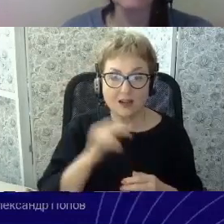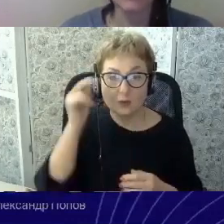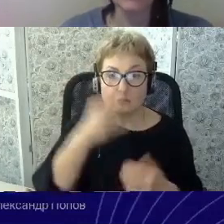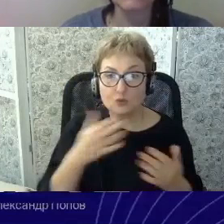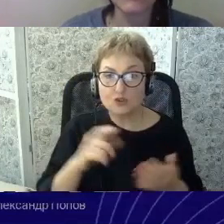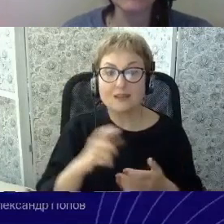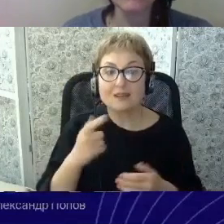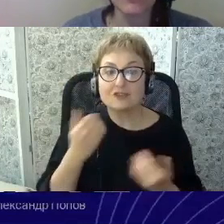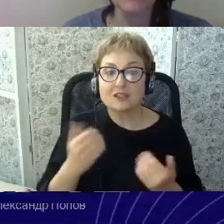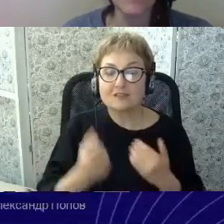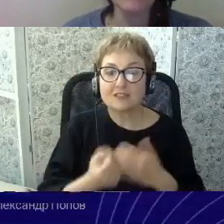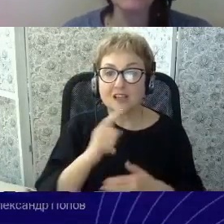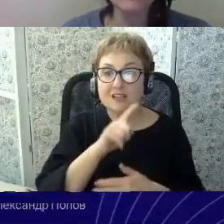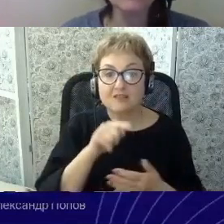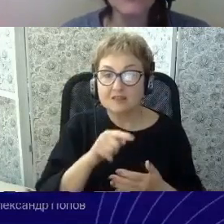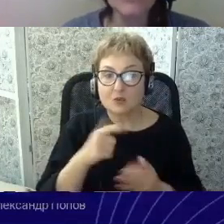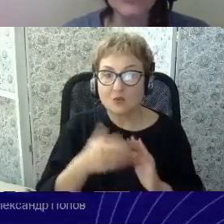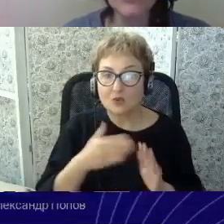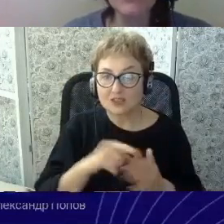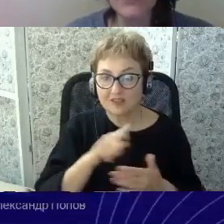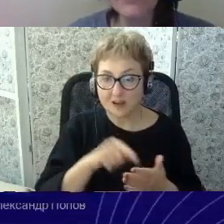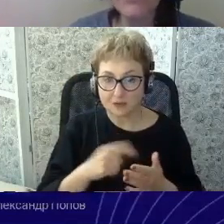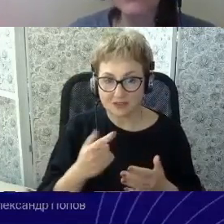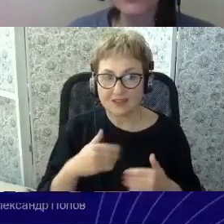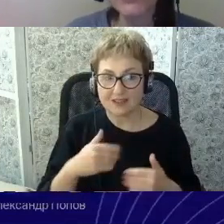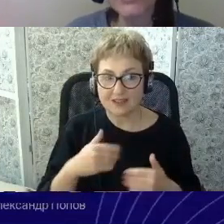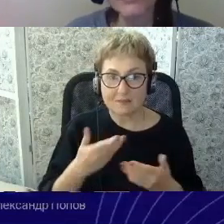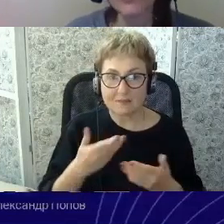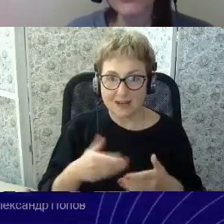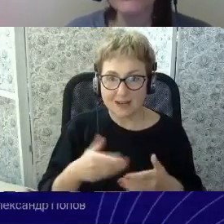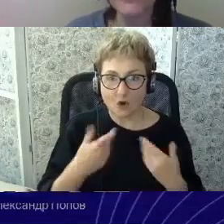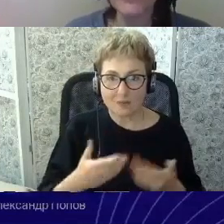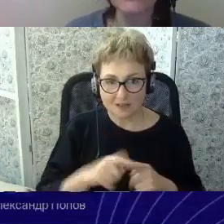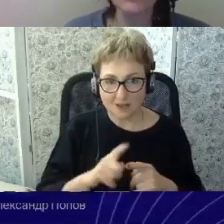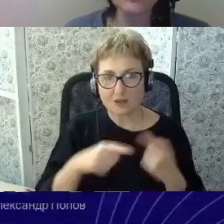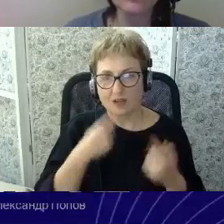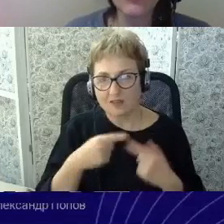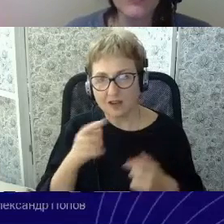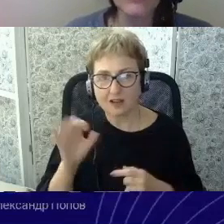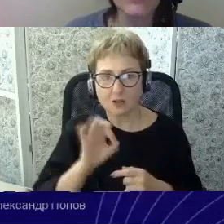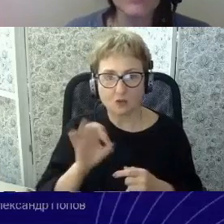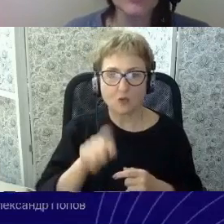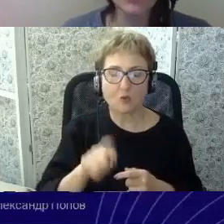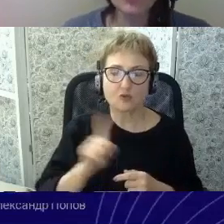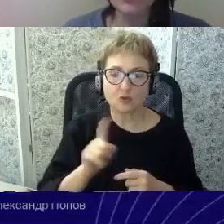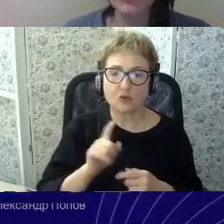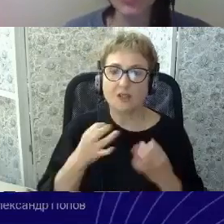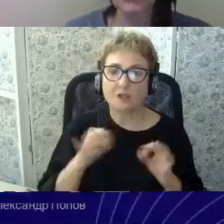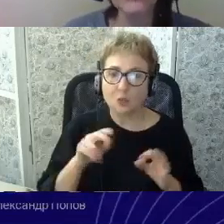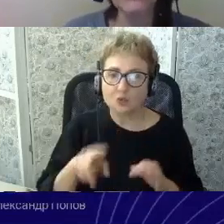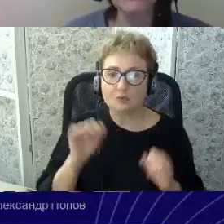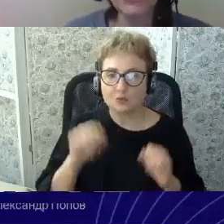здесь вопрос стоит остро. Безусловно, методические рекомендации, которые есть сегодня, говорят о том, что